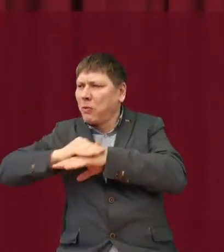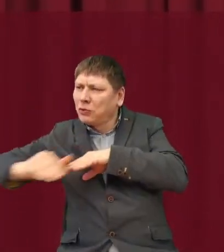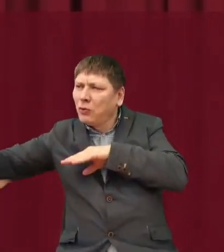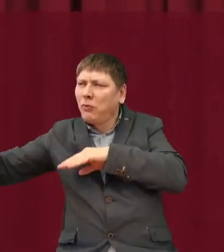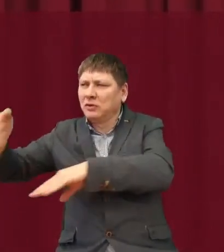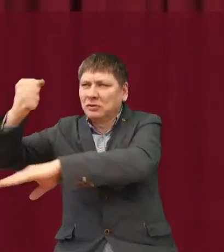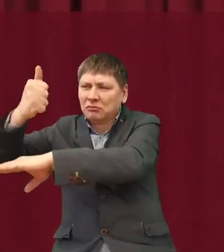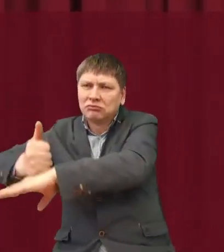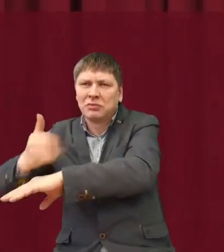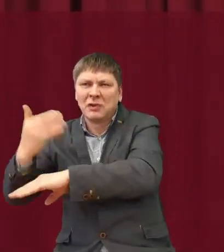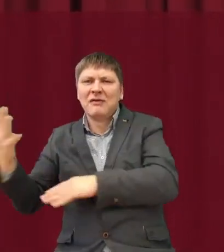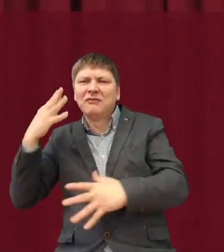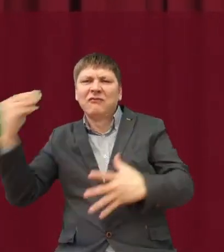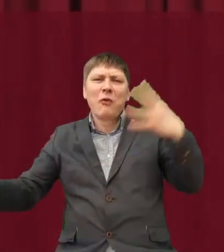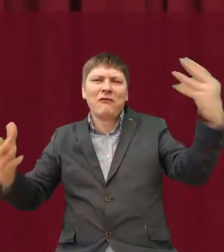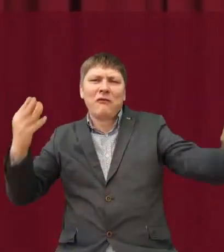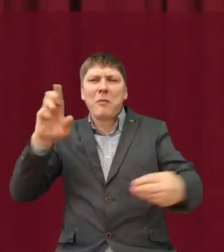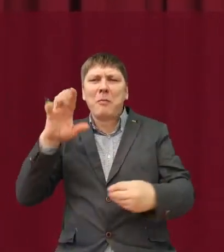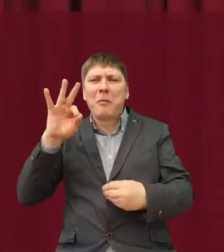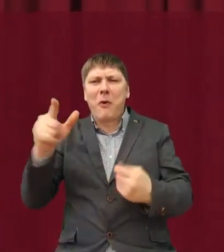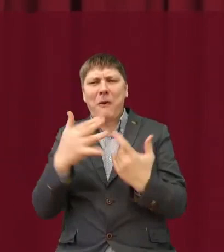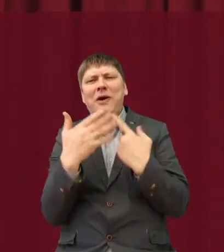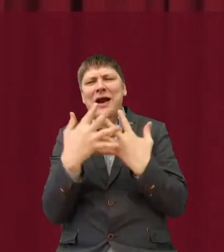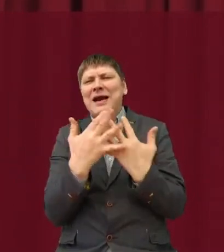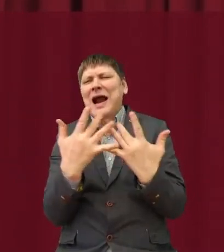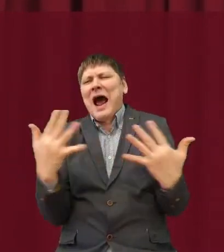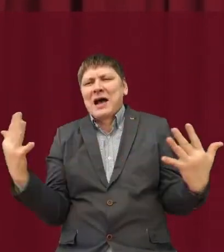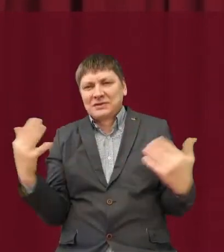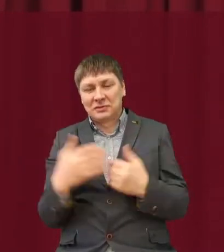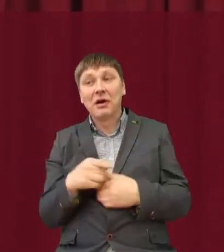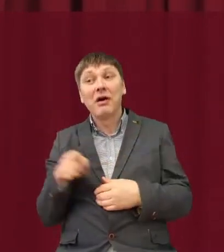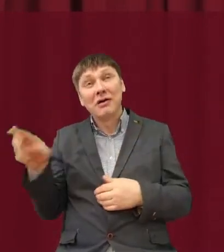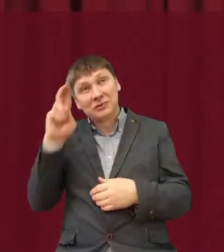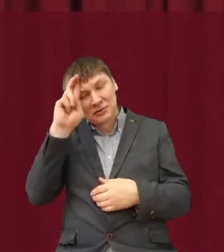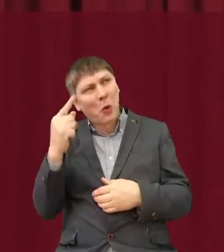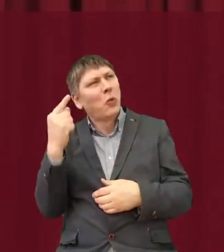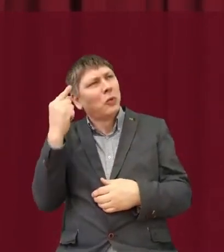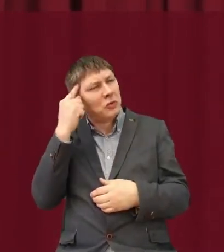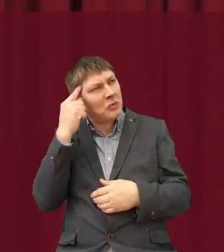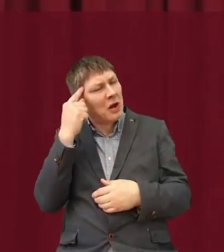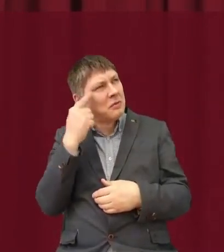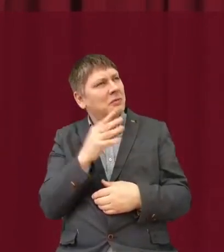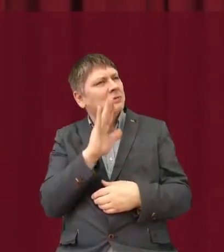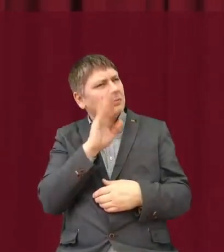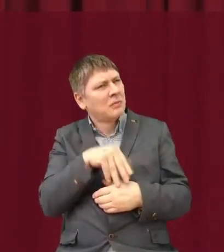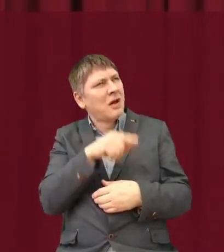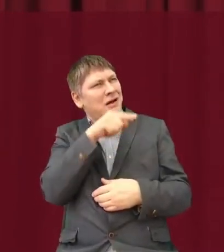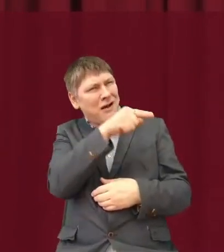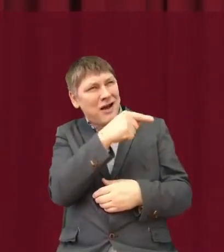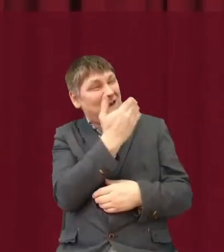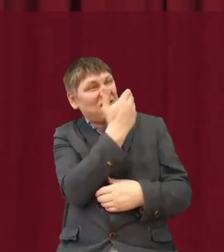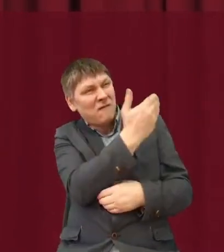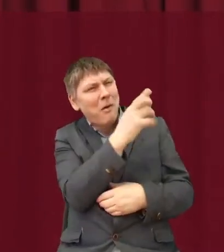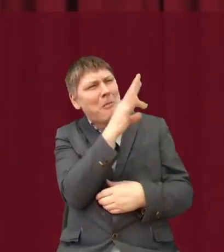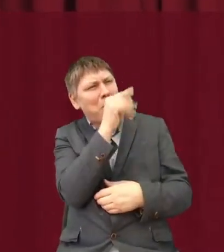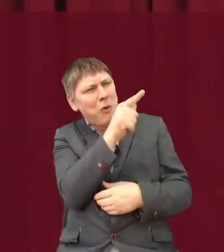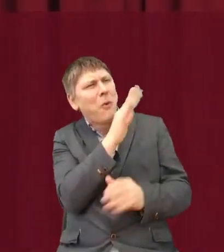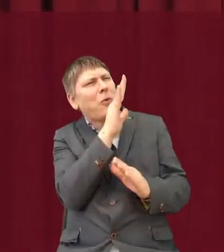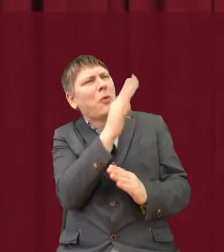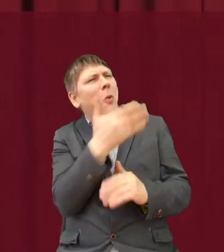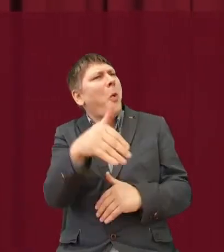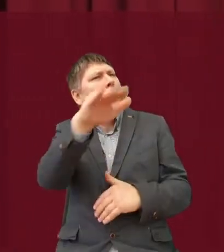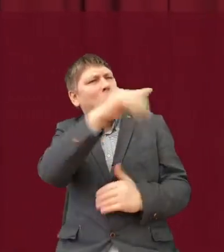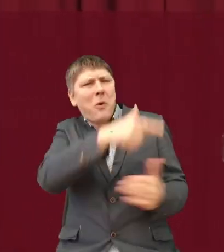божества и Царь сирийский выступив против Израиля Мы читаем в этой истории потерпел огромное поражение